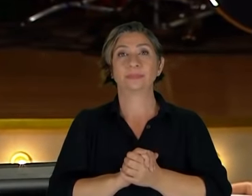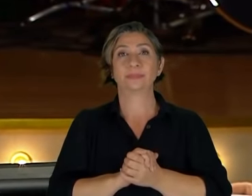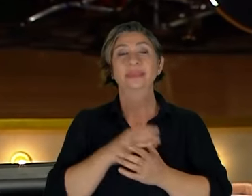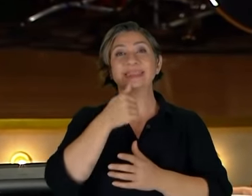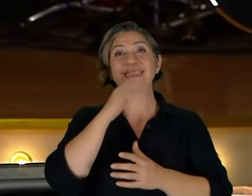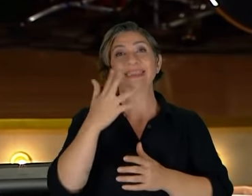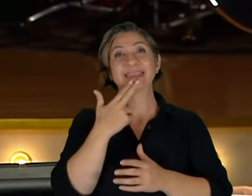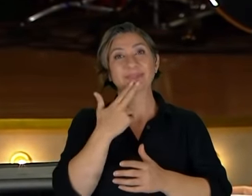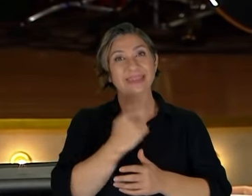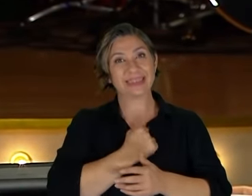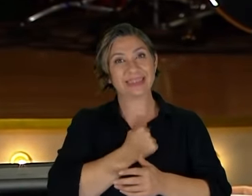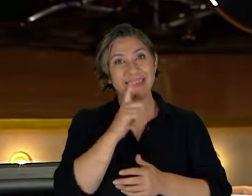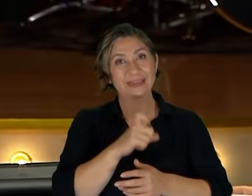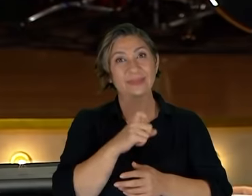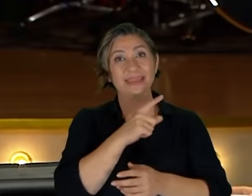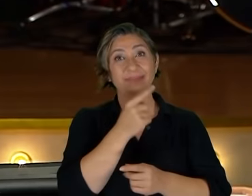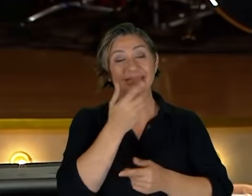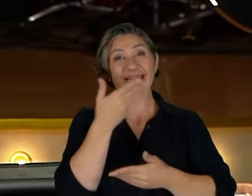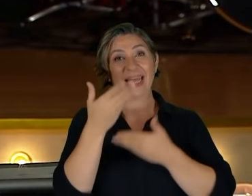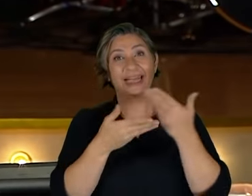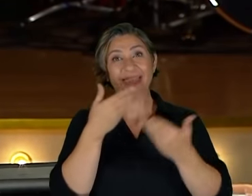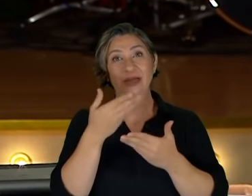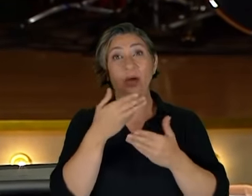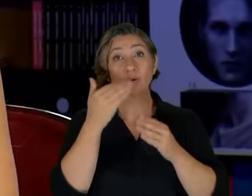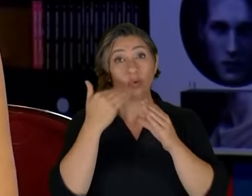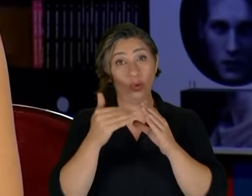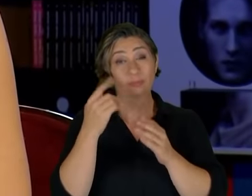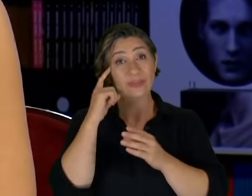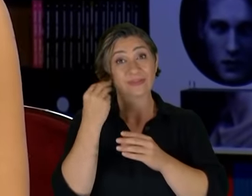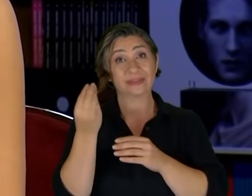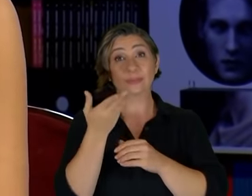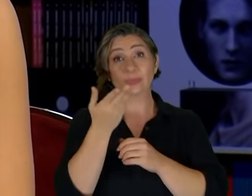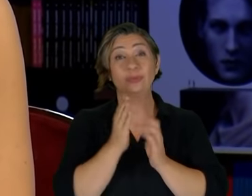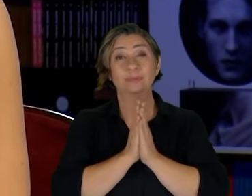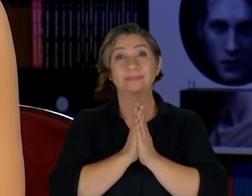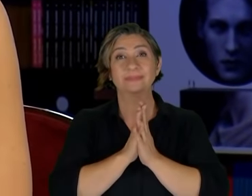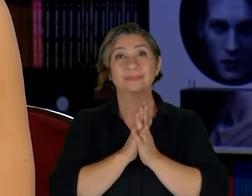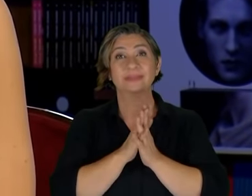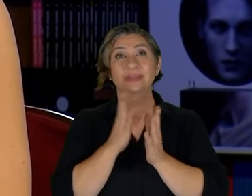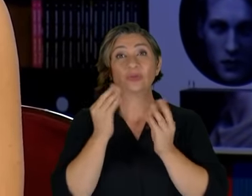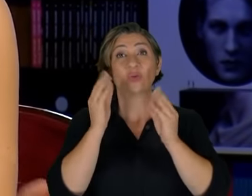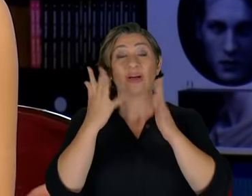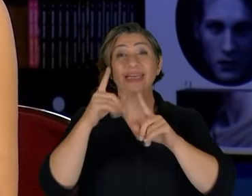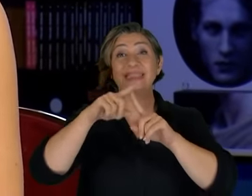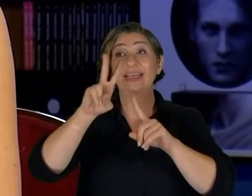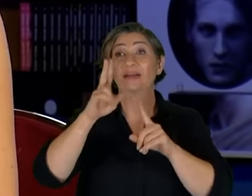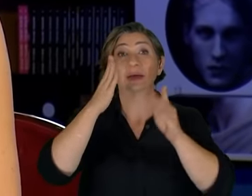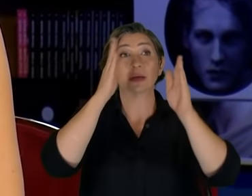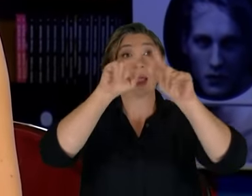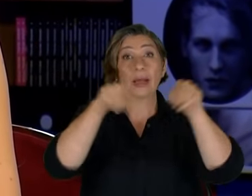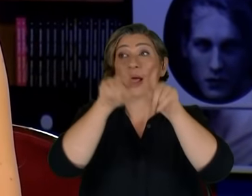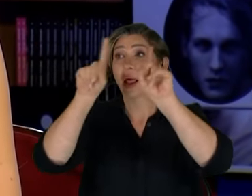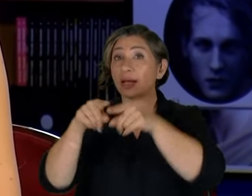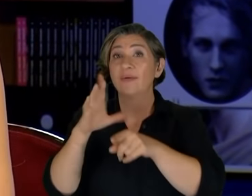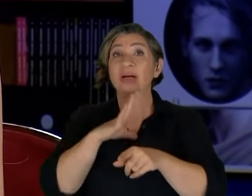Deniz Hanımcığım sıkıldınız mı? Ama sizi hayır, biraz yorum anlattık yapacağım. Galiba projenizi. Yorum yapacağım. Özür dilerim buyursunlar. Rica ederim. Hayır, çok fazla ekran var. O yüzden de